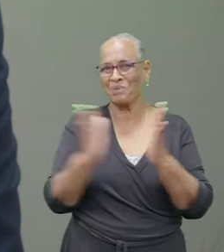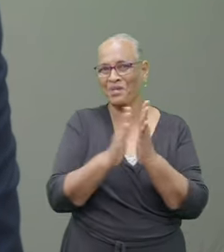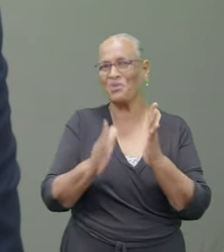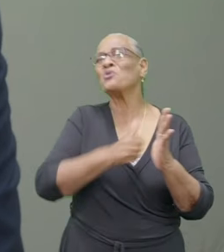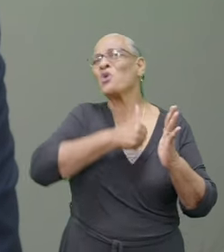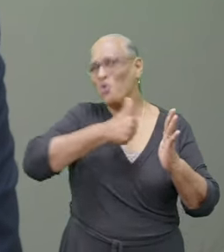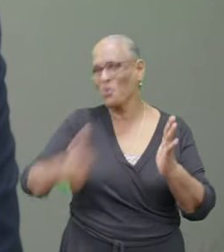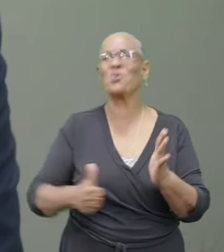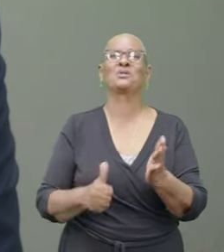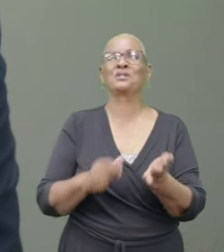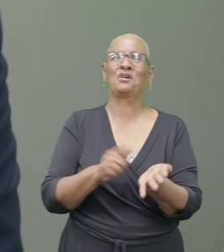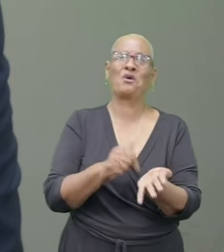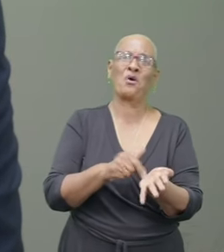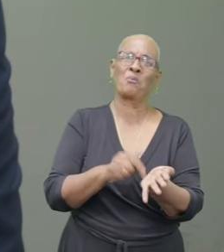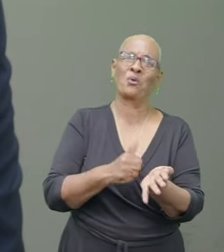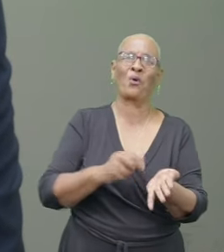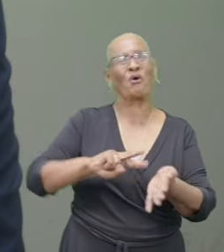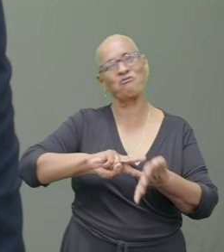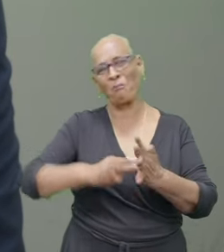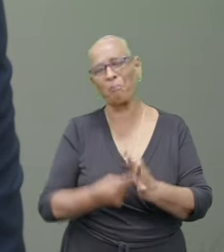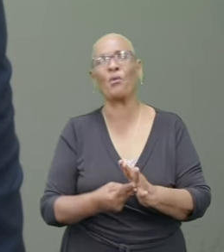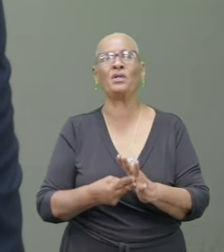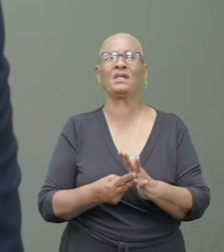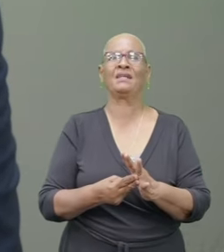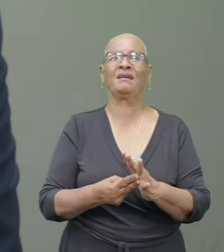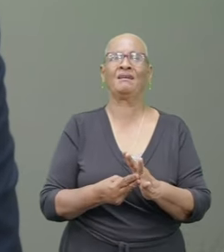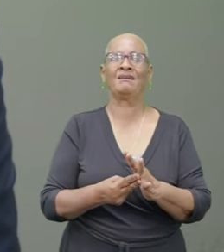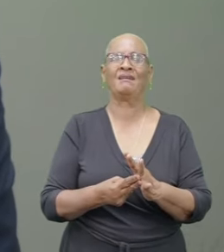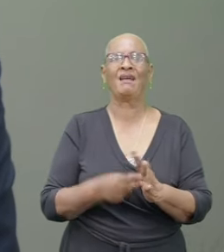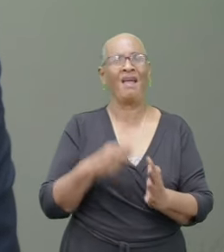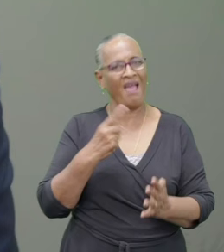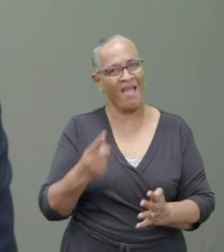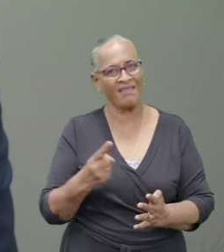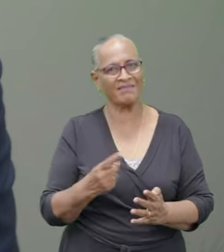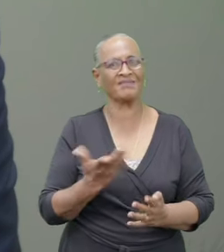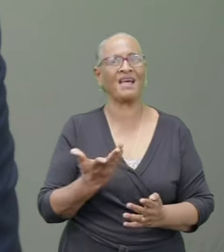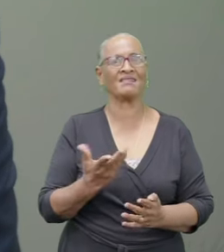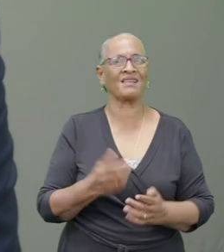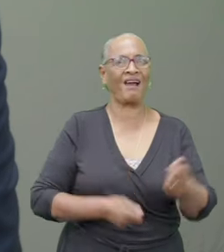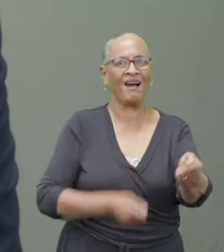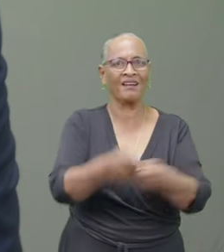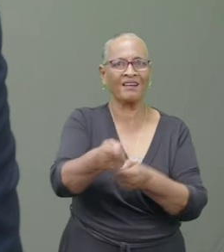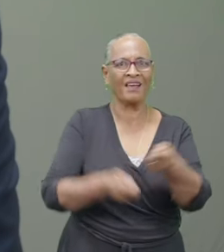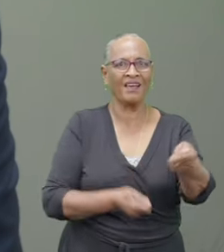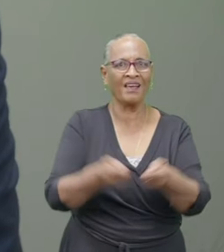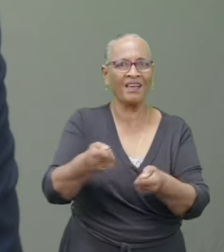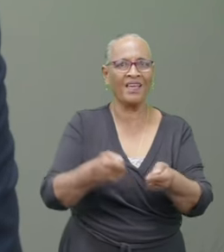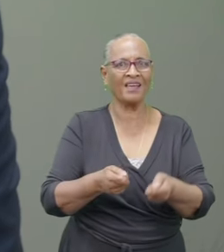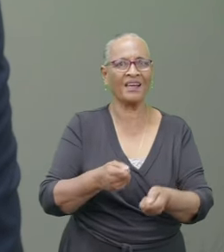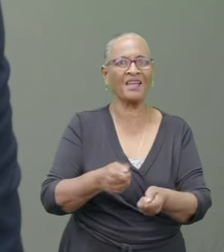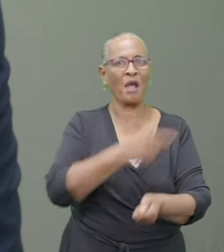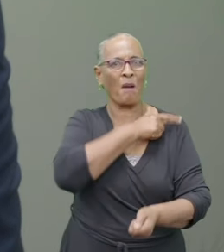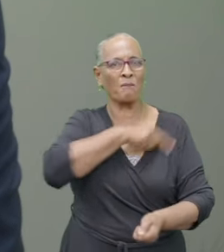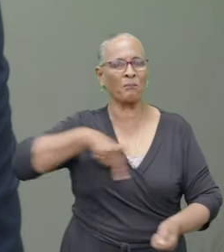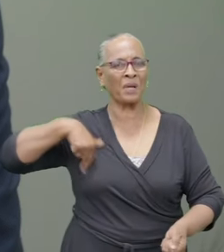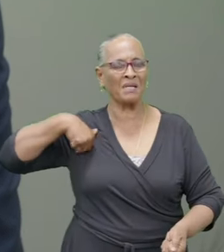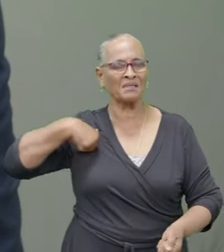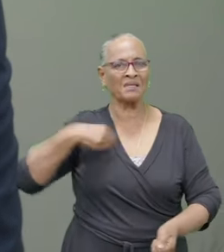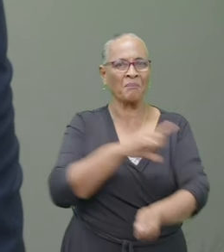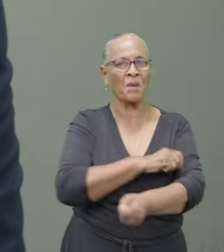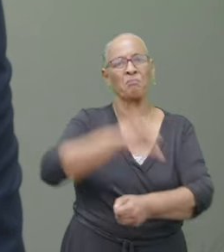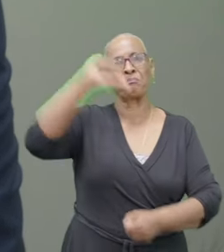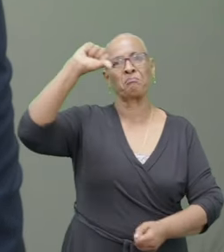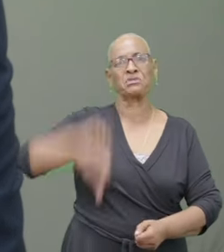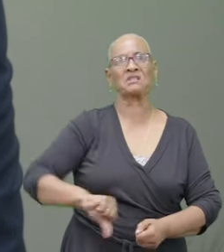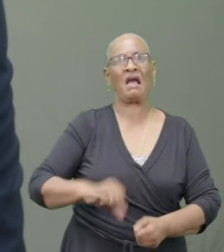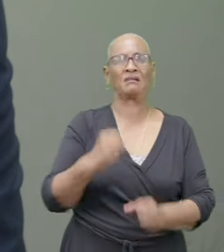zijn een politieke issue en het wordt gerefereerd naar one beleid. Dus we gaan daarop nog terugkomen. Maar misschien is het goed